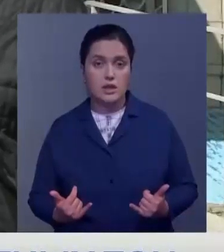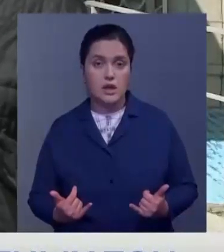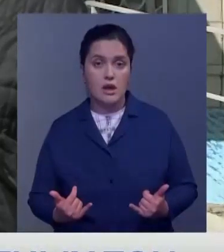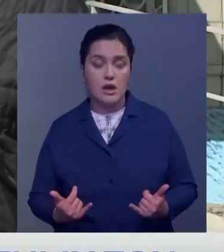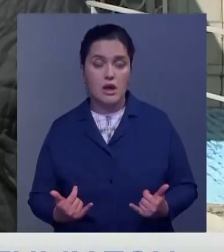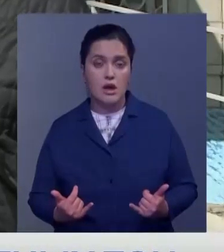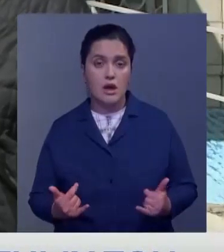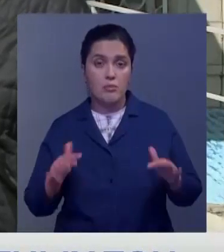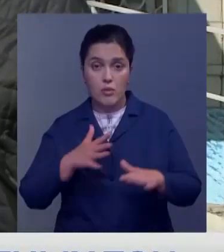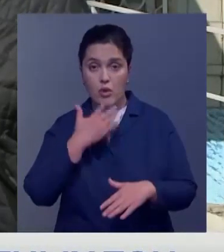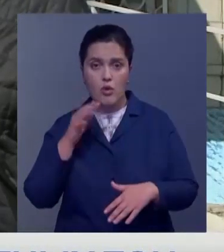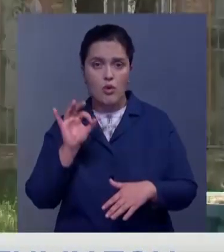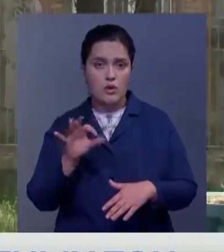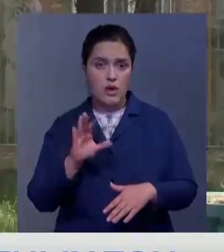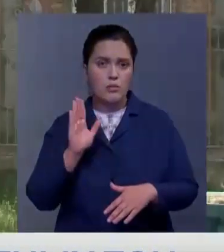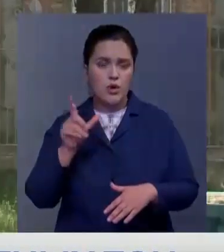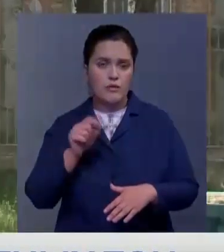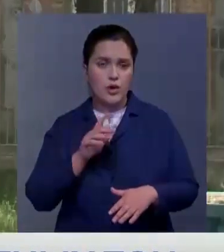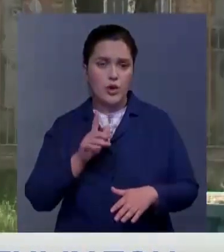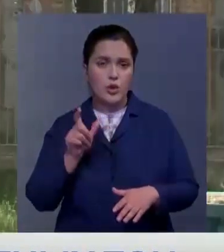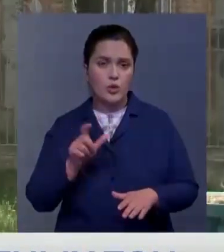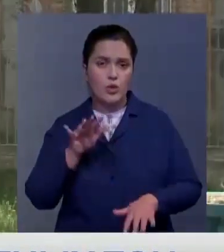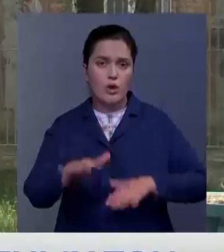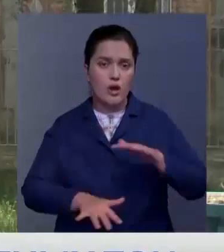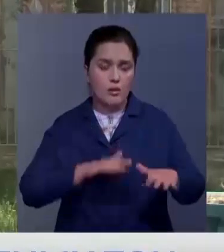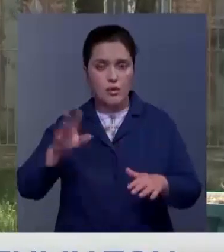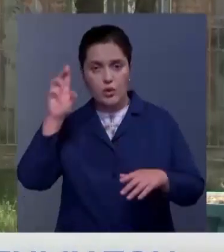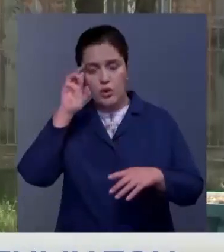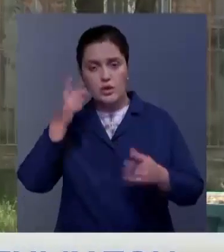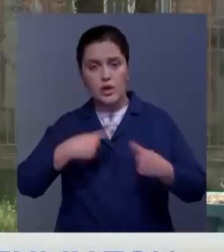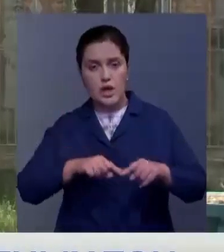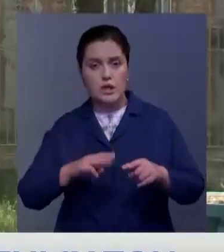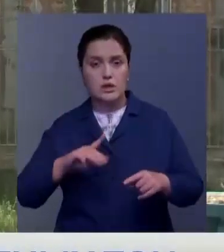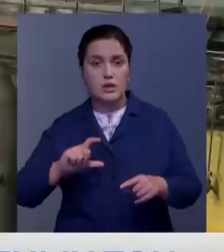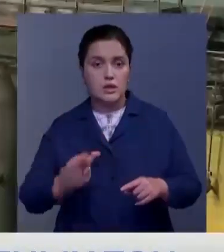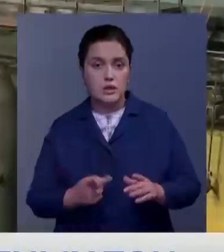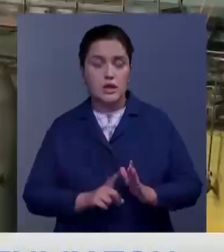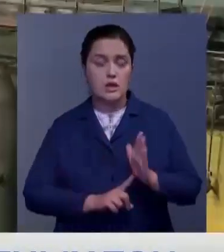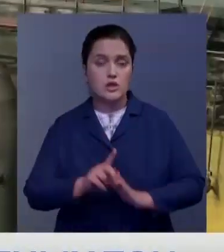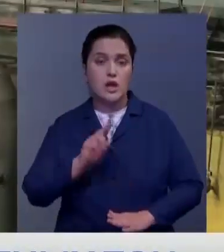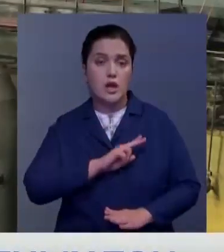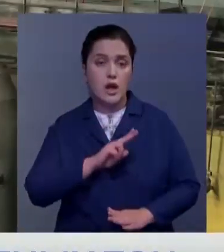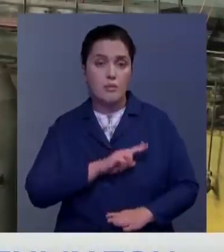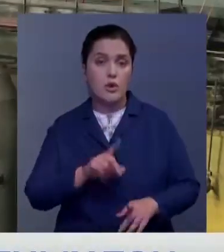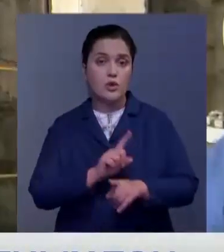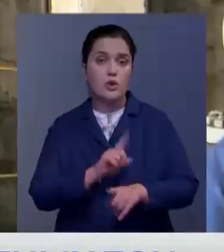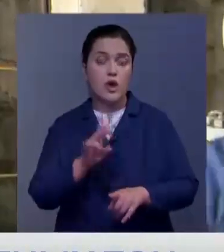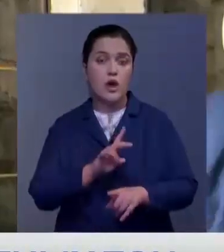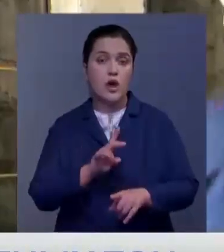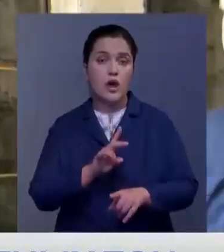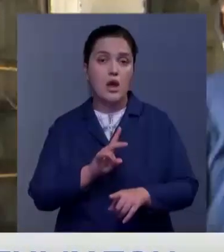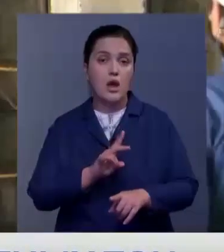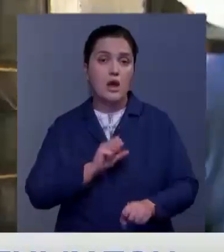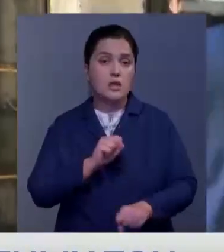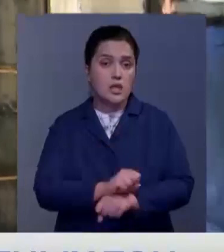нет, в октябре будут запасаться государственные учреждения. ТЭЦы начинают работать. Не заморозить коммунальщики обещают